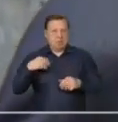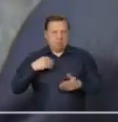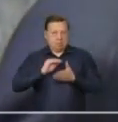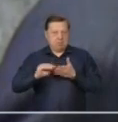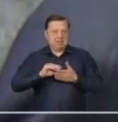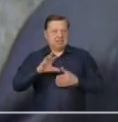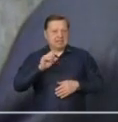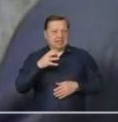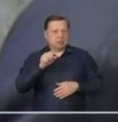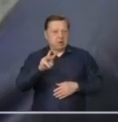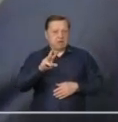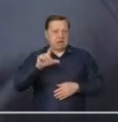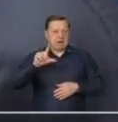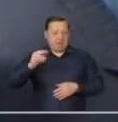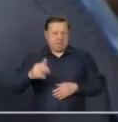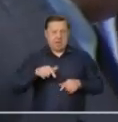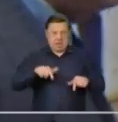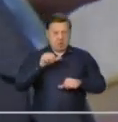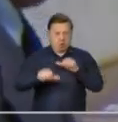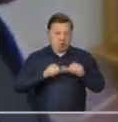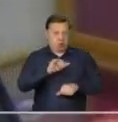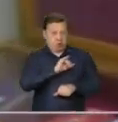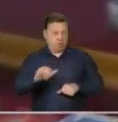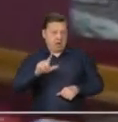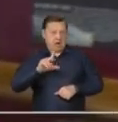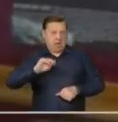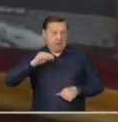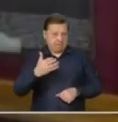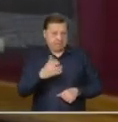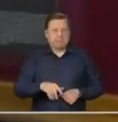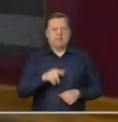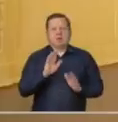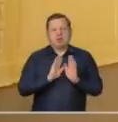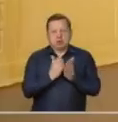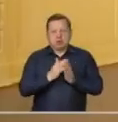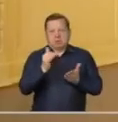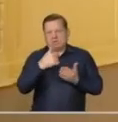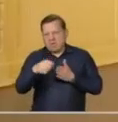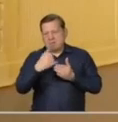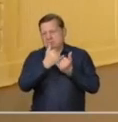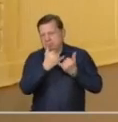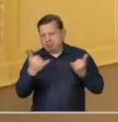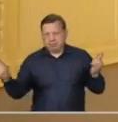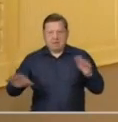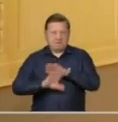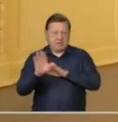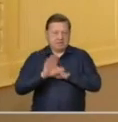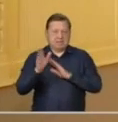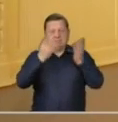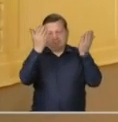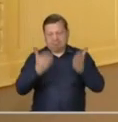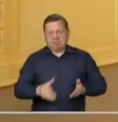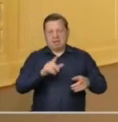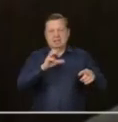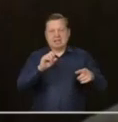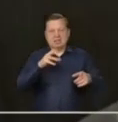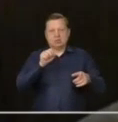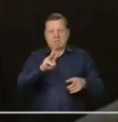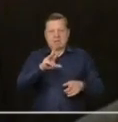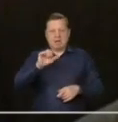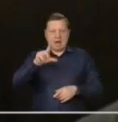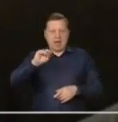mogli przez cały rok, bo to rok Lema. W przedstawionym właśnie planie obchodów książki, komiksy, filmy, instalacje i wystawy poświęcone twórczości Stanisława Lema i